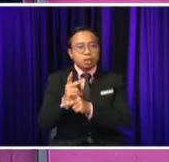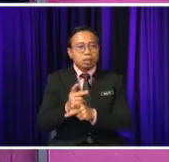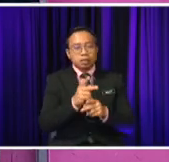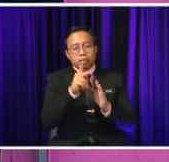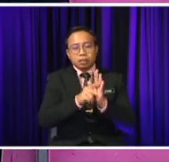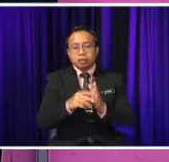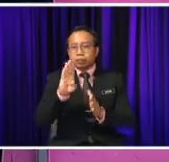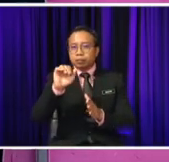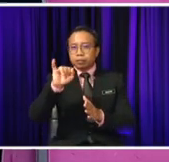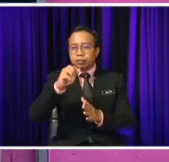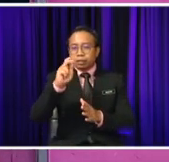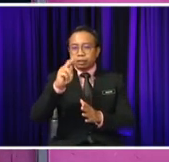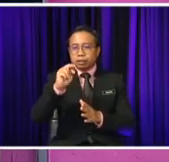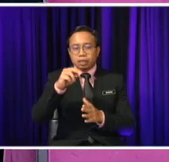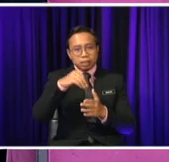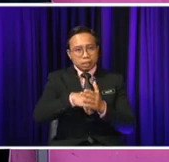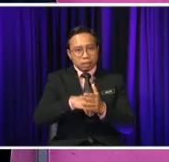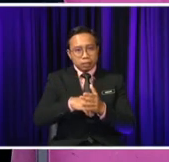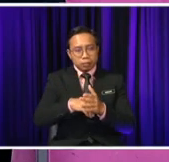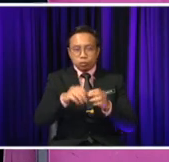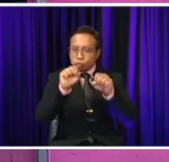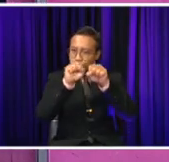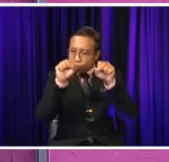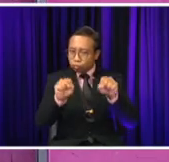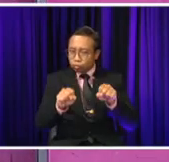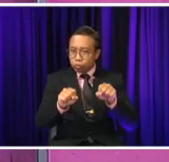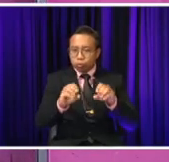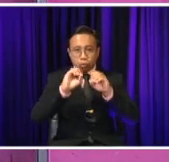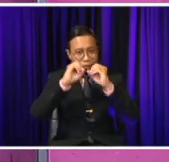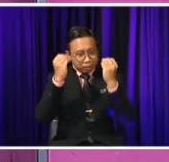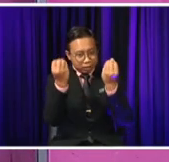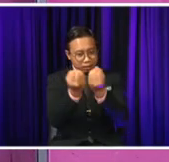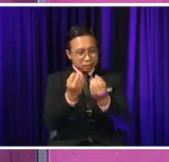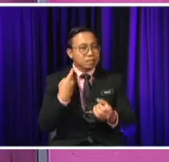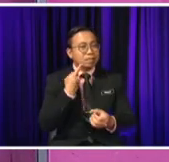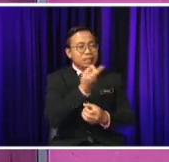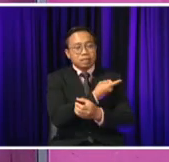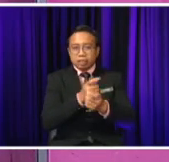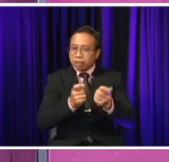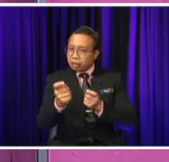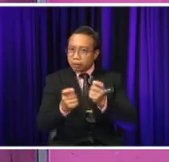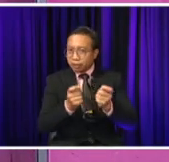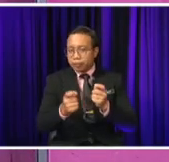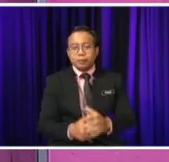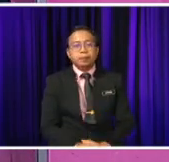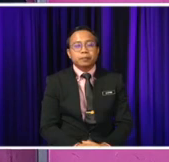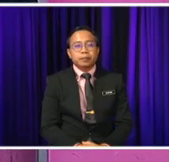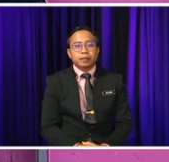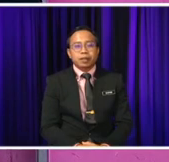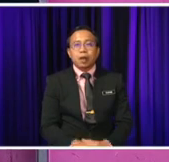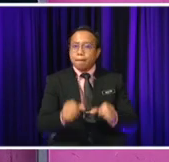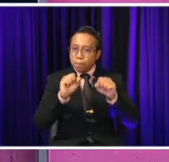dalam kita punya struktur takbiran tersebut atau struktur organisasi yang kita takbir so dari di sini kita nampak